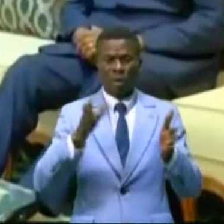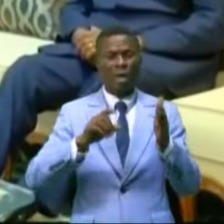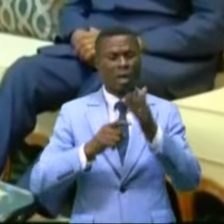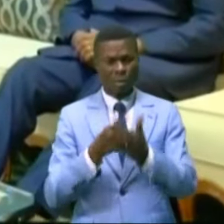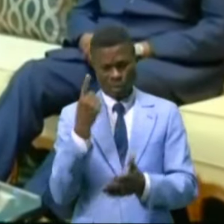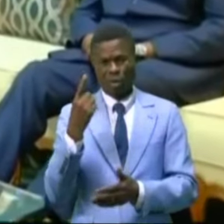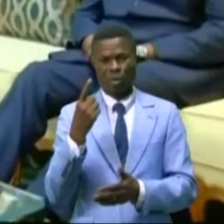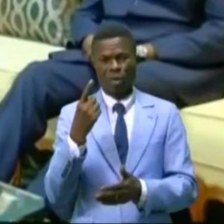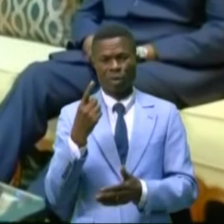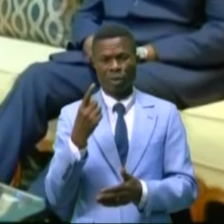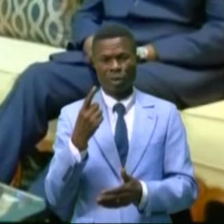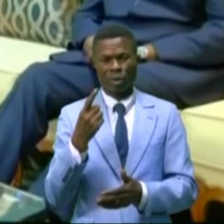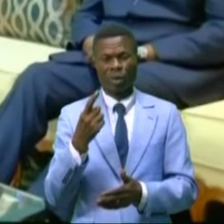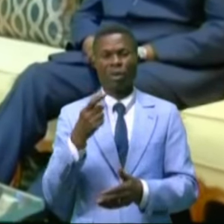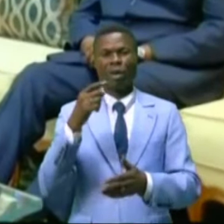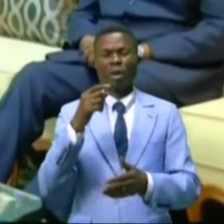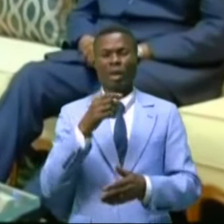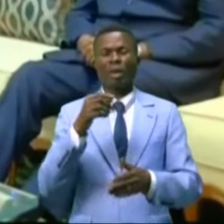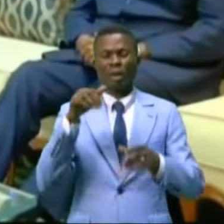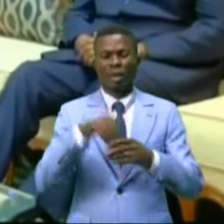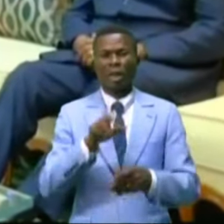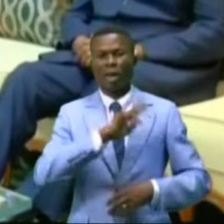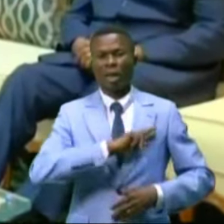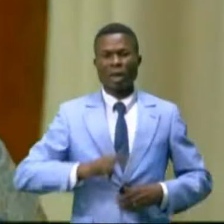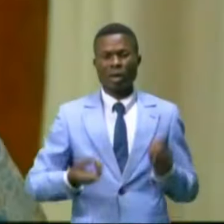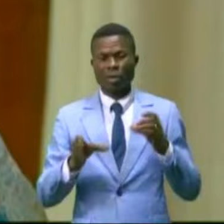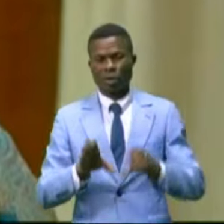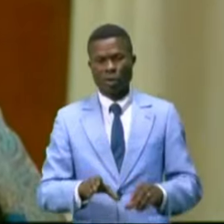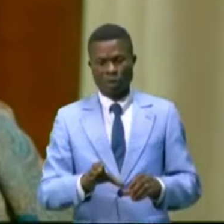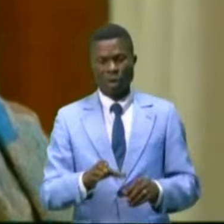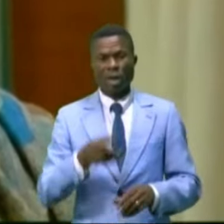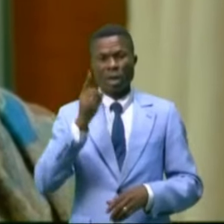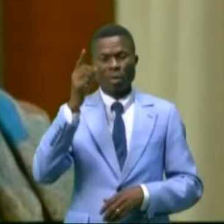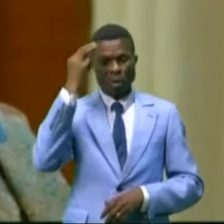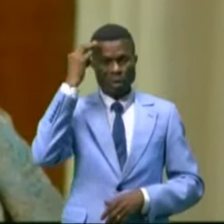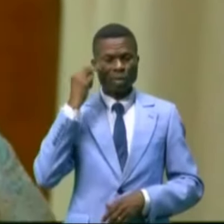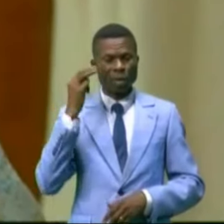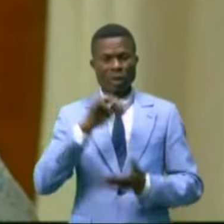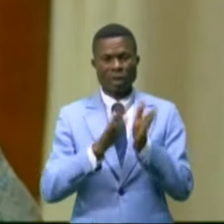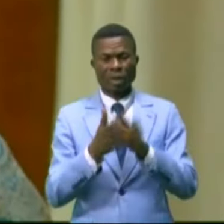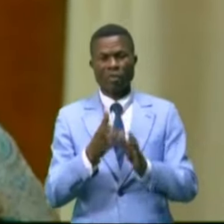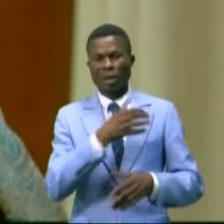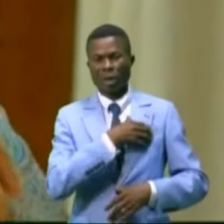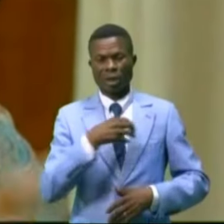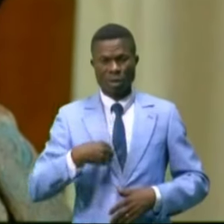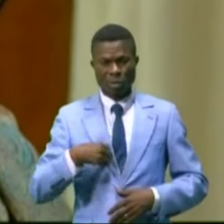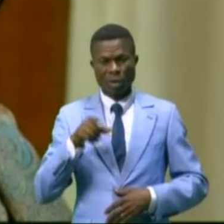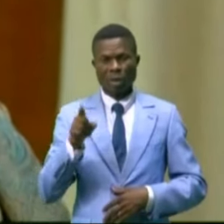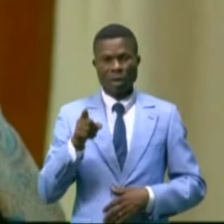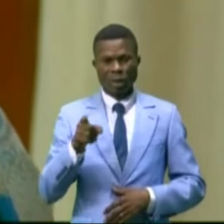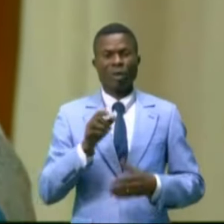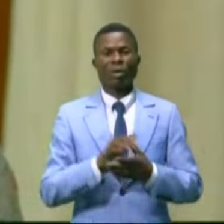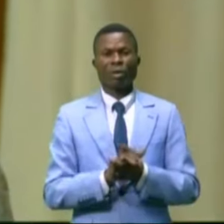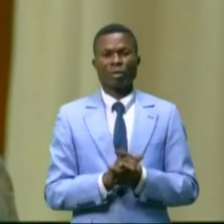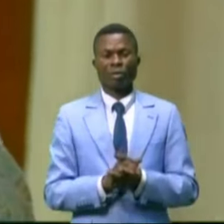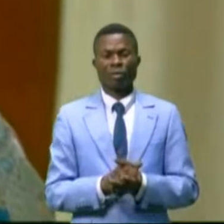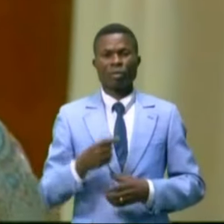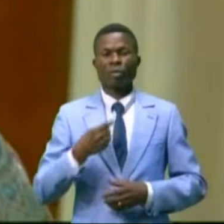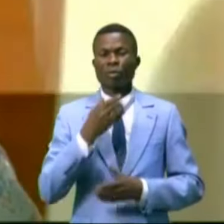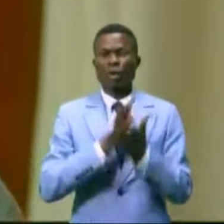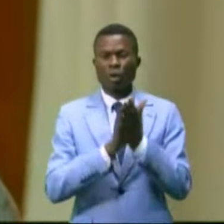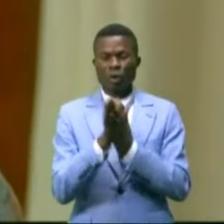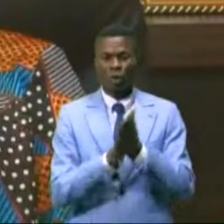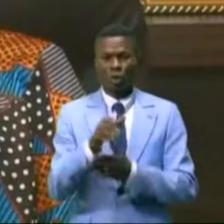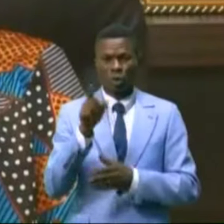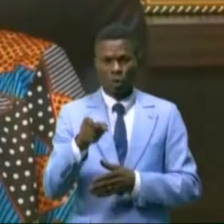première de la sorte en République démocratique du Congo madame la Première ministre madame Judit ta souinoir ce que nous pouvons lui